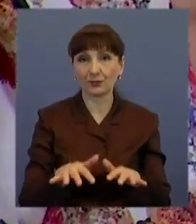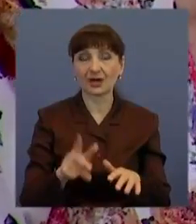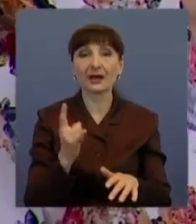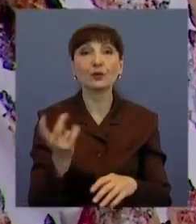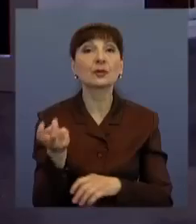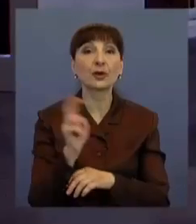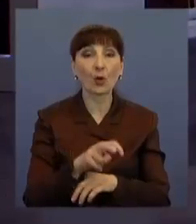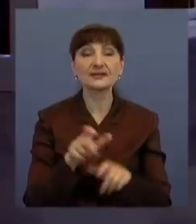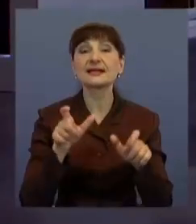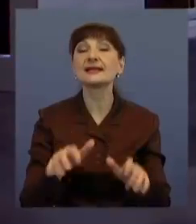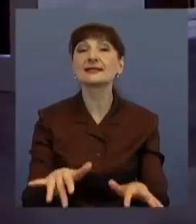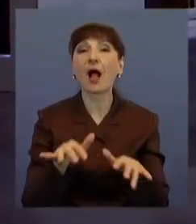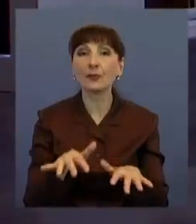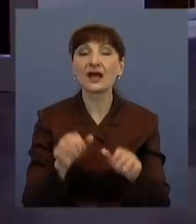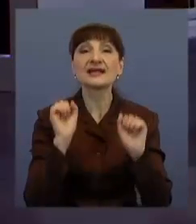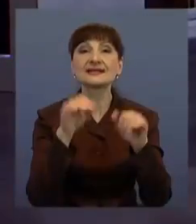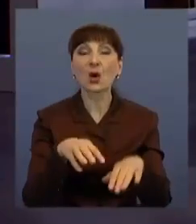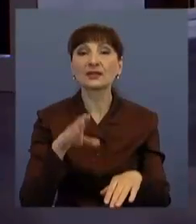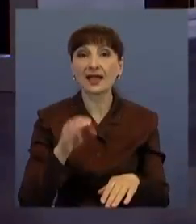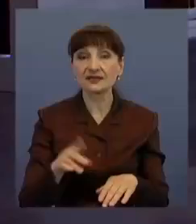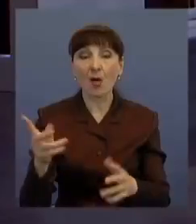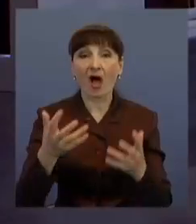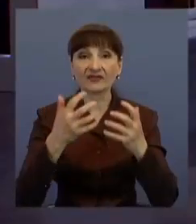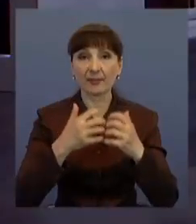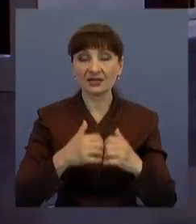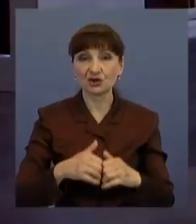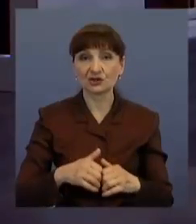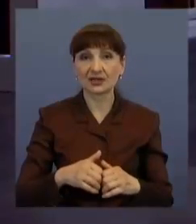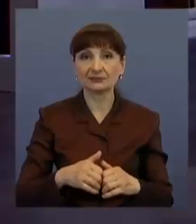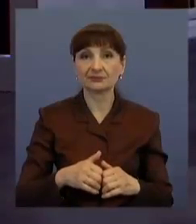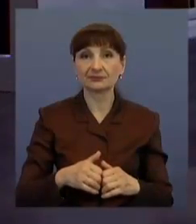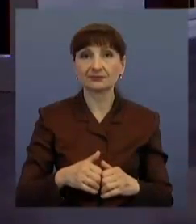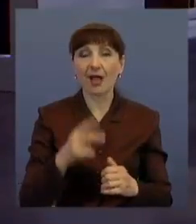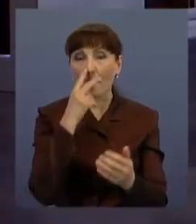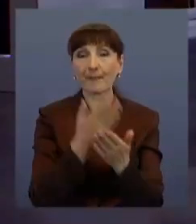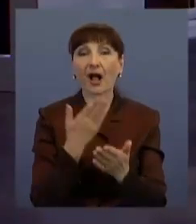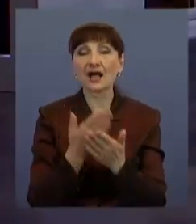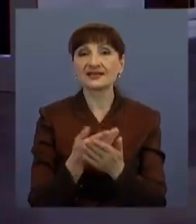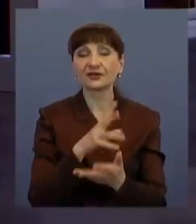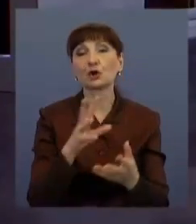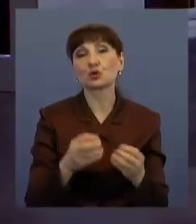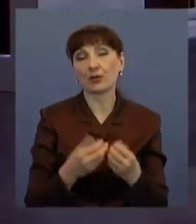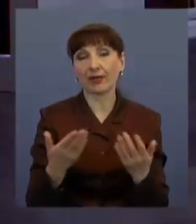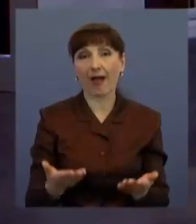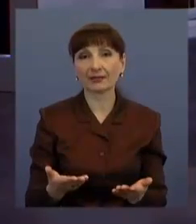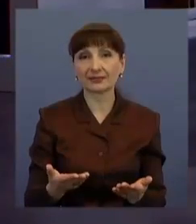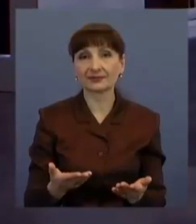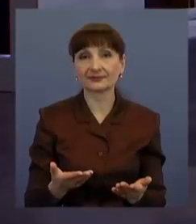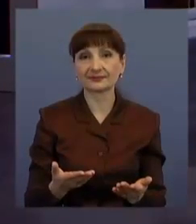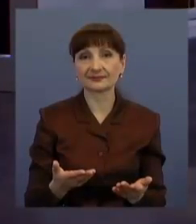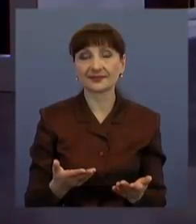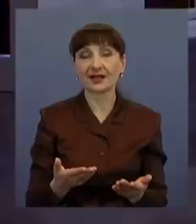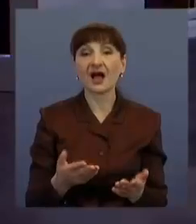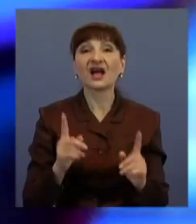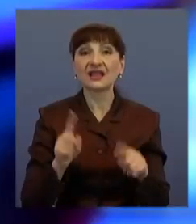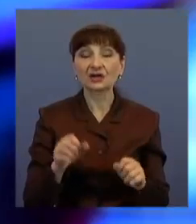приходит, садится за компьютер, сдает тестирование, ему автоматически показывает компьютер результаты. И надо, по-моему, можно